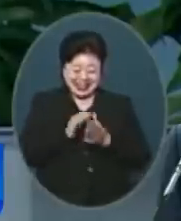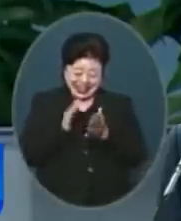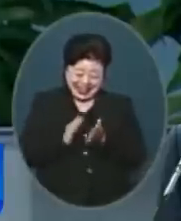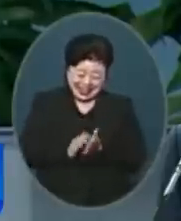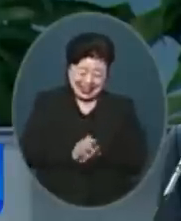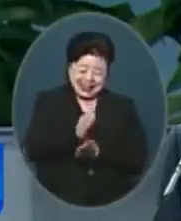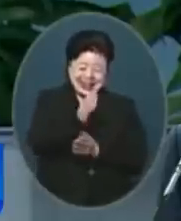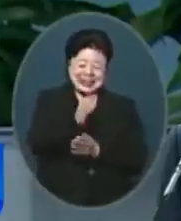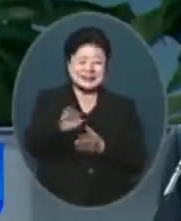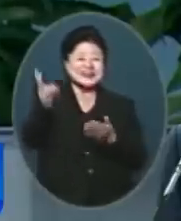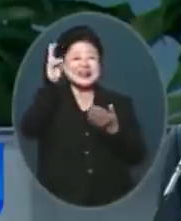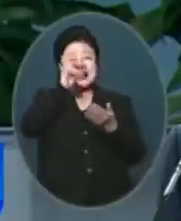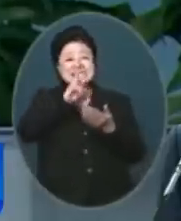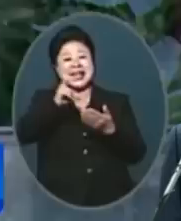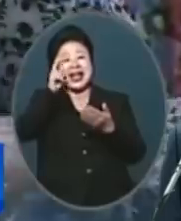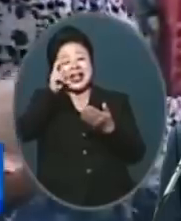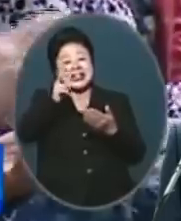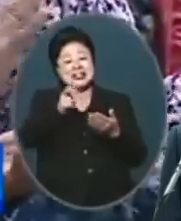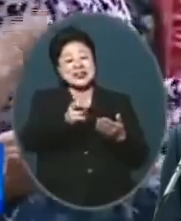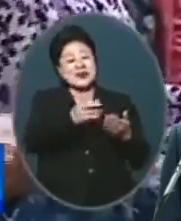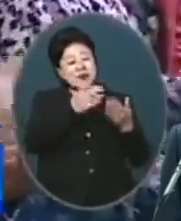살겠네